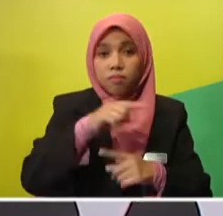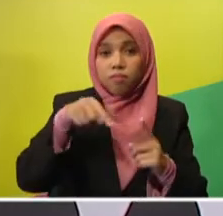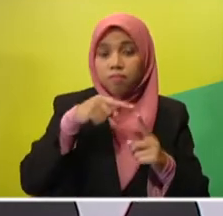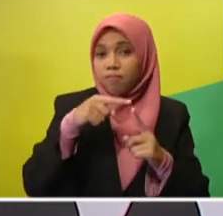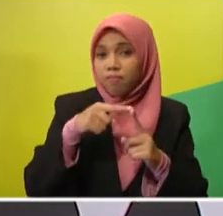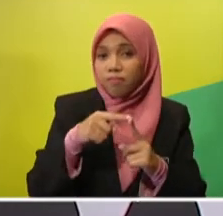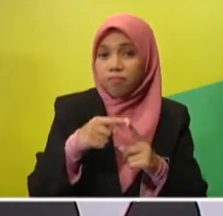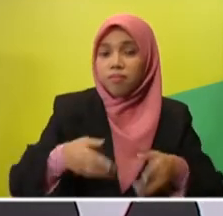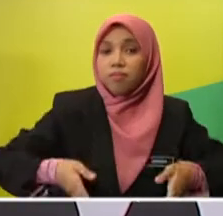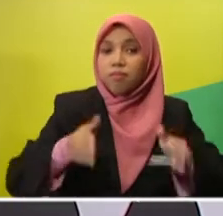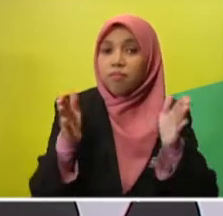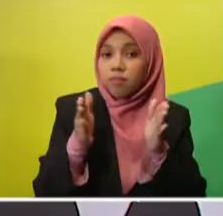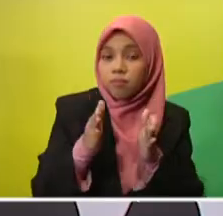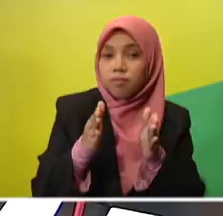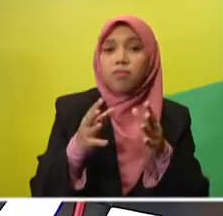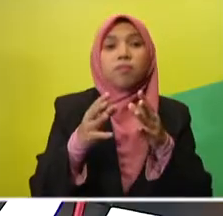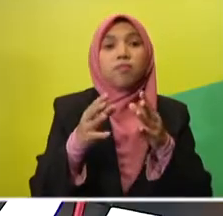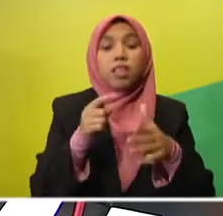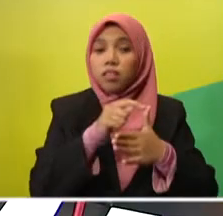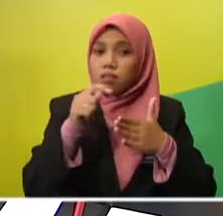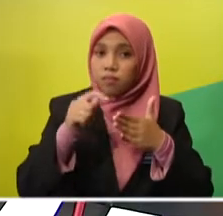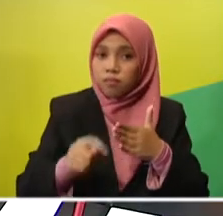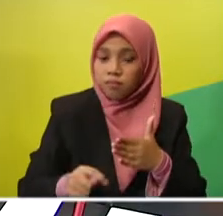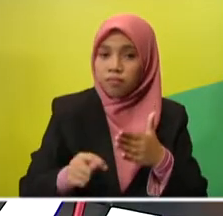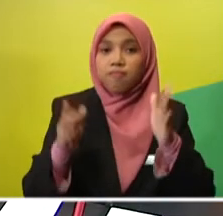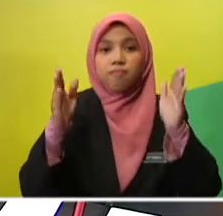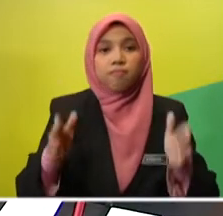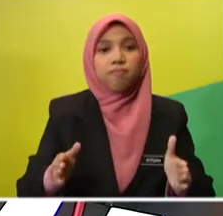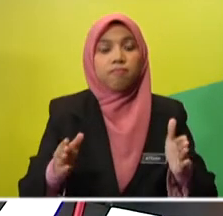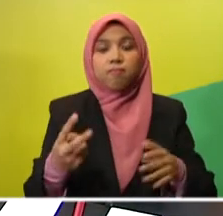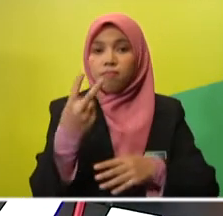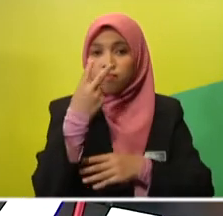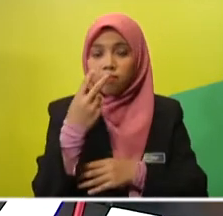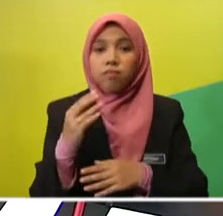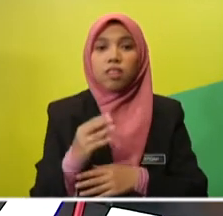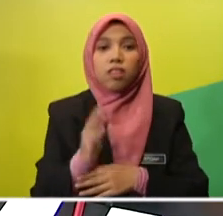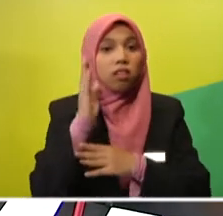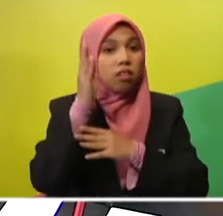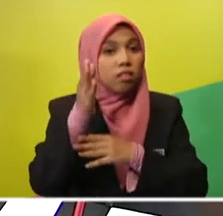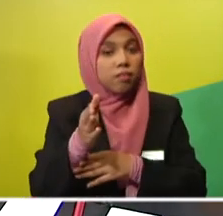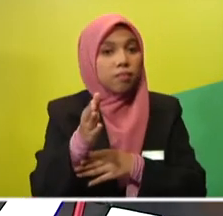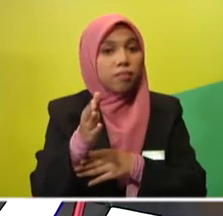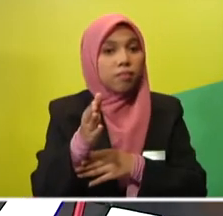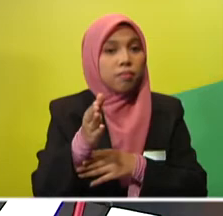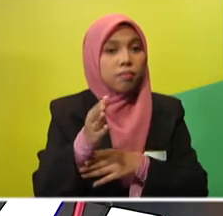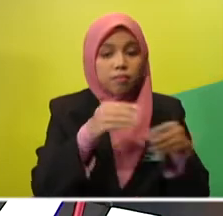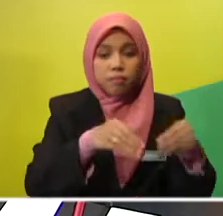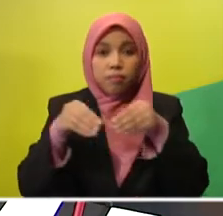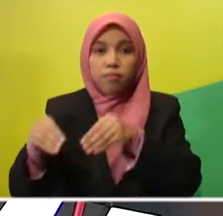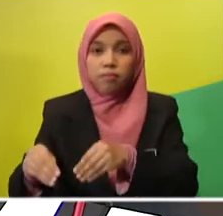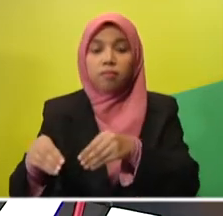tamat, klien akan kembali ke tempat asalnya. Baik. Okey, kita akan demokan sekali lagi untuk